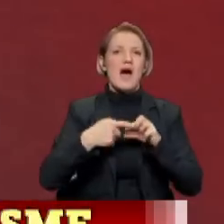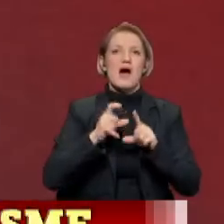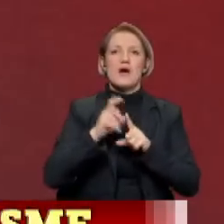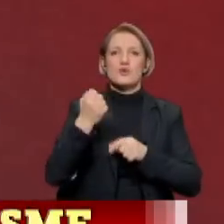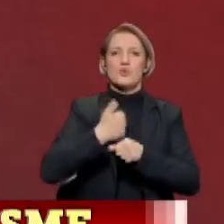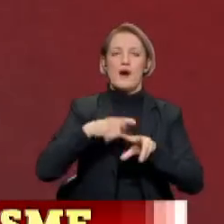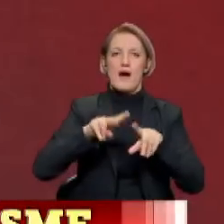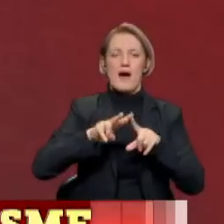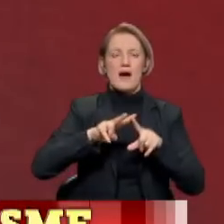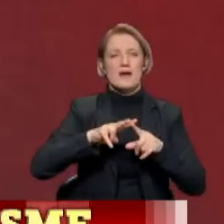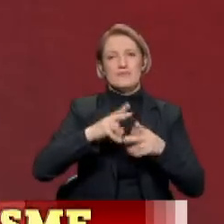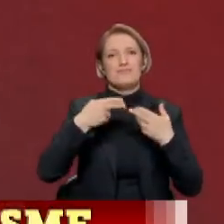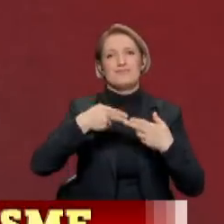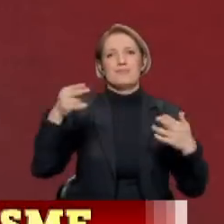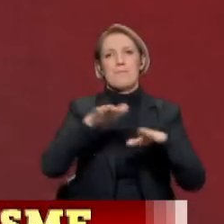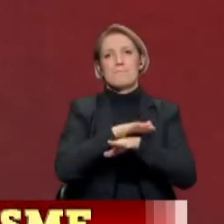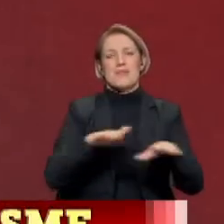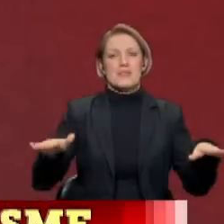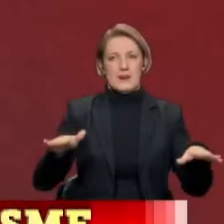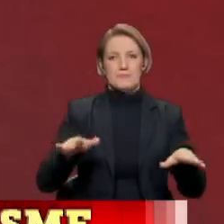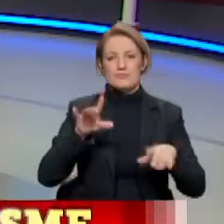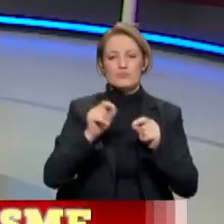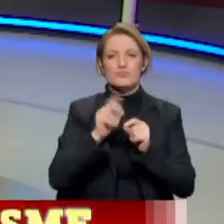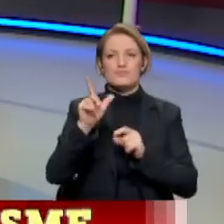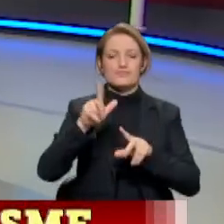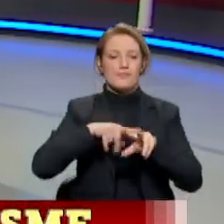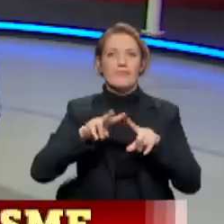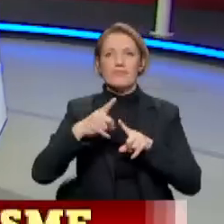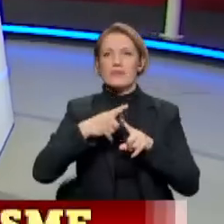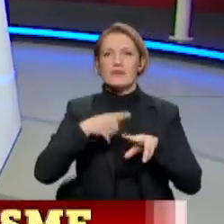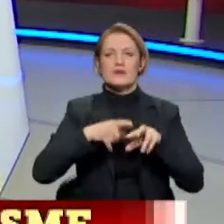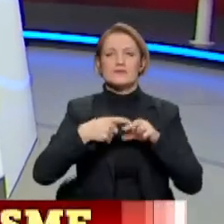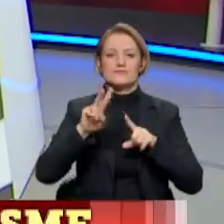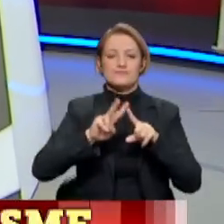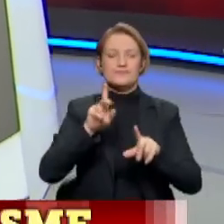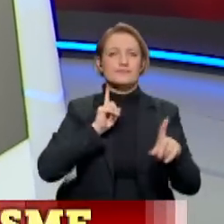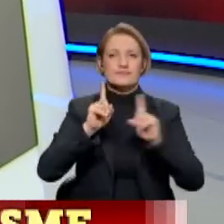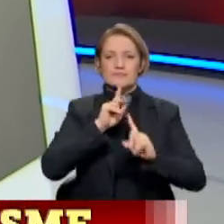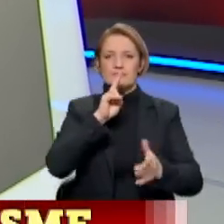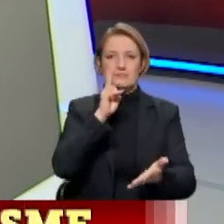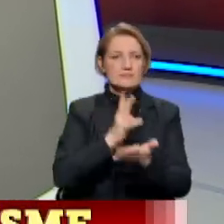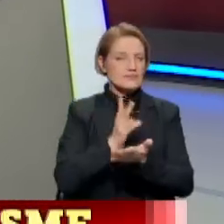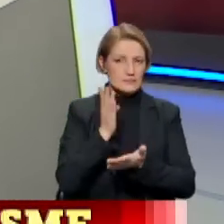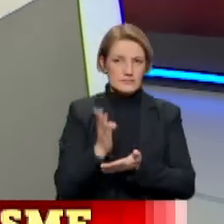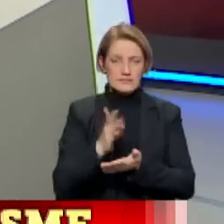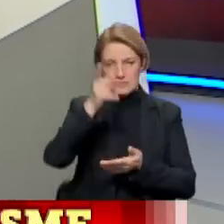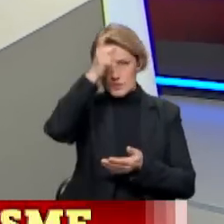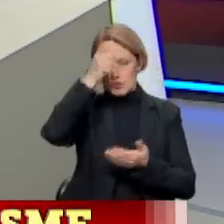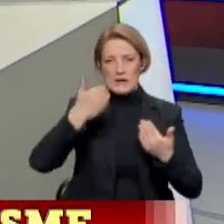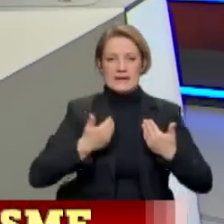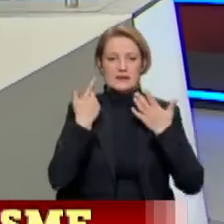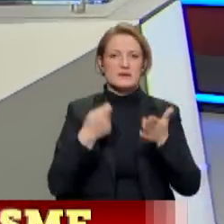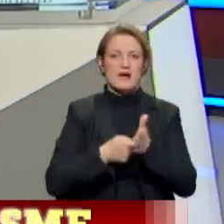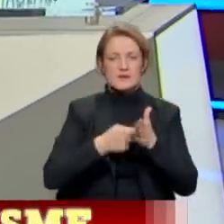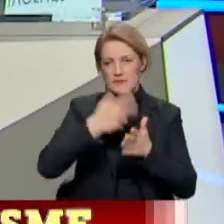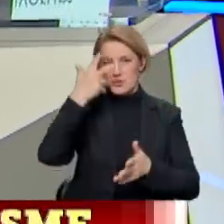Evet. Görüşü var, evet. Diyorsunuz AK Parti, evet, tabanında. Şimdi Bülent Arınç, mahkemeden çıkan mahkumiyet kararı Türk yargısı